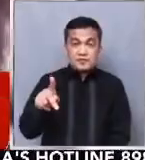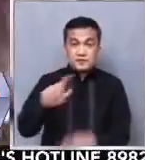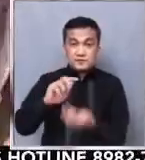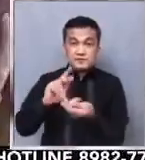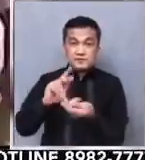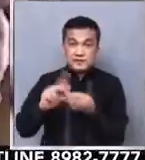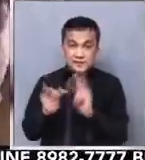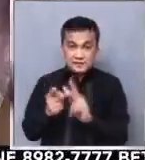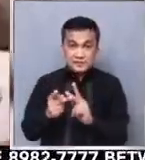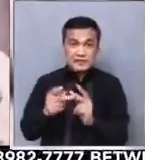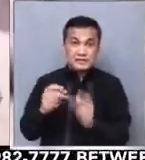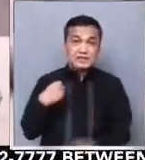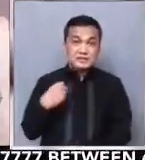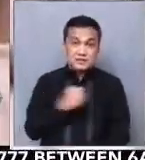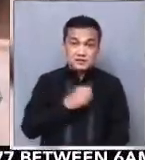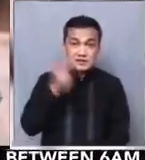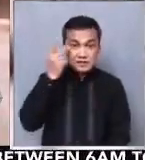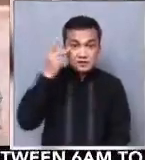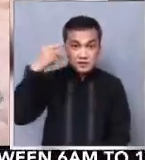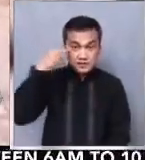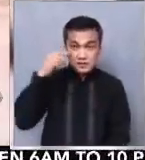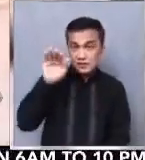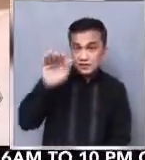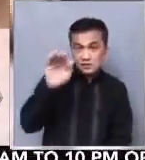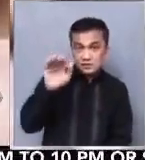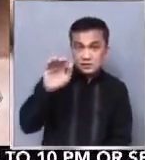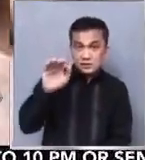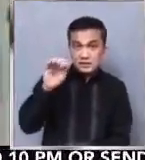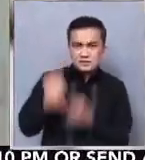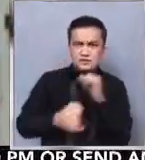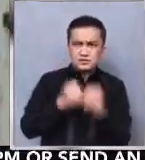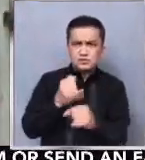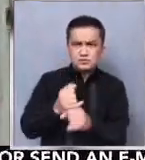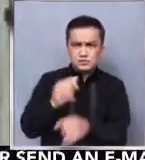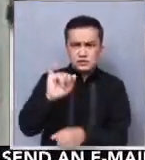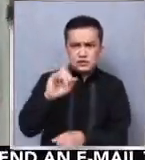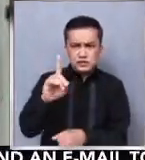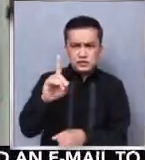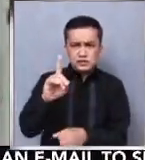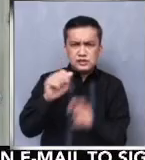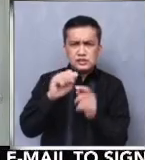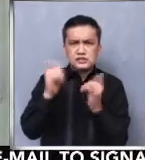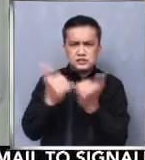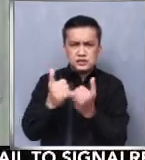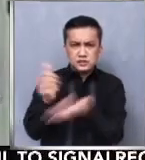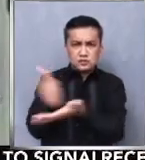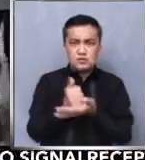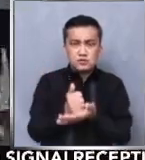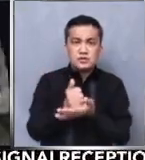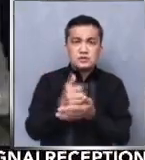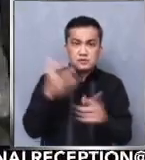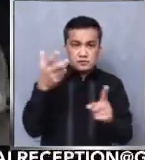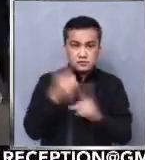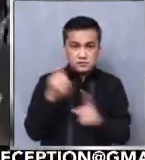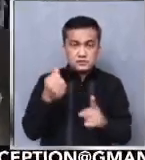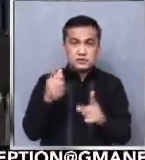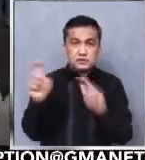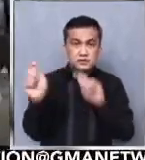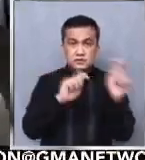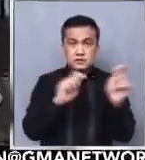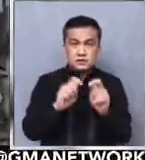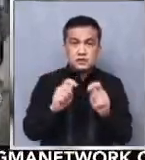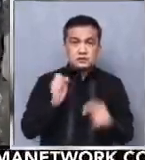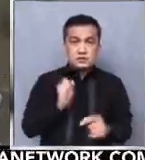na nanawagan sa international aid agencies na tumulong sa maapektado ng bagyo. Dumalo ang senador sa isang kasal pero agad umalis